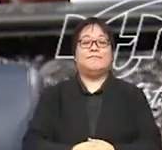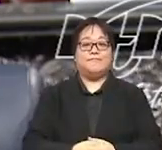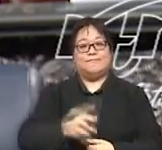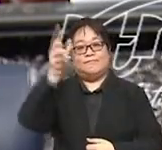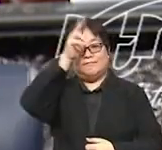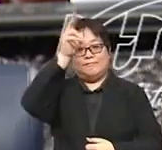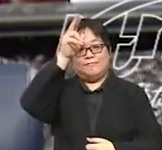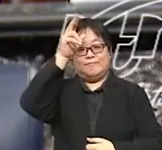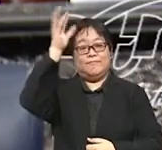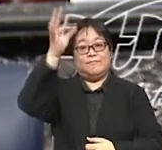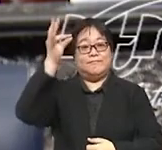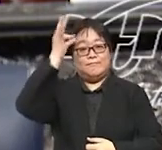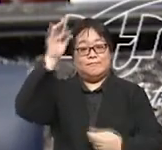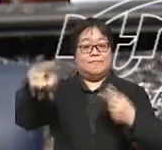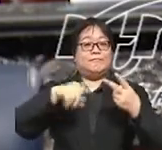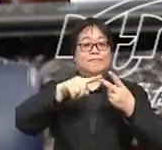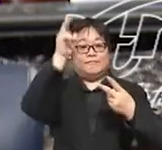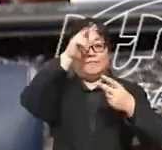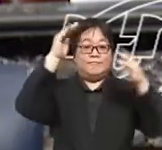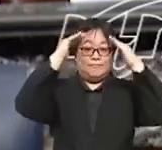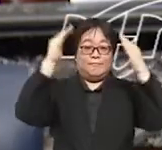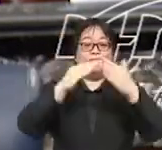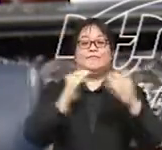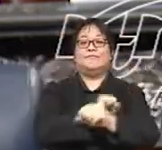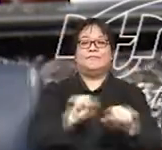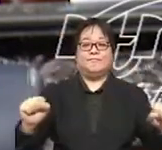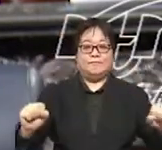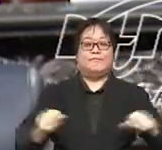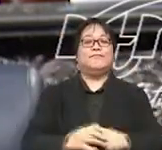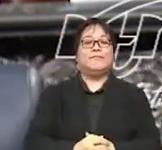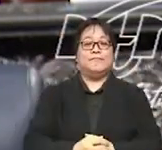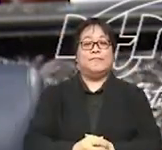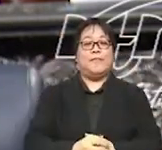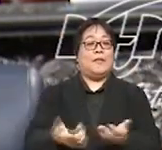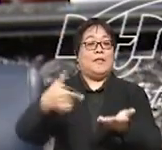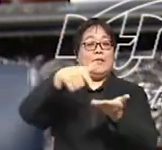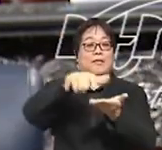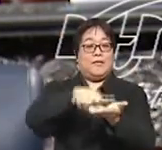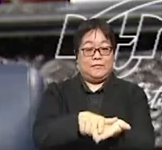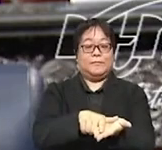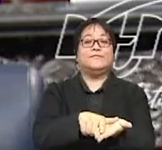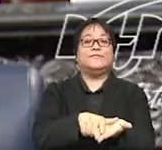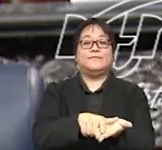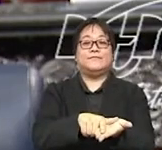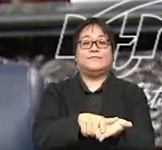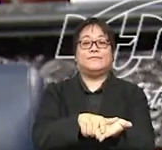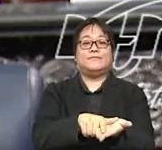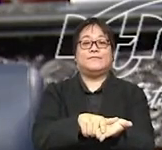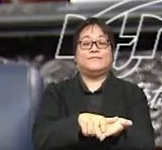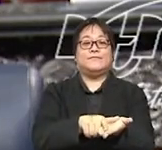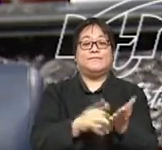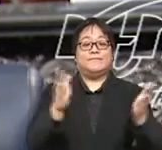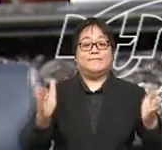kerajaan nafkhus kutu Anda keadaan G paham telah menyediakan satu laporan tapi